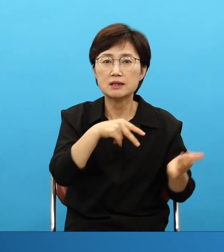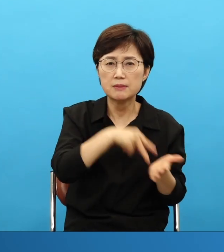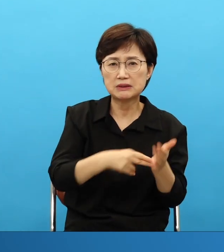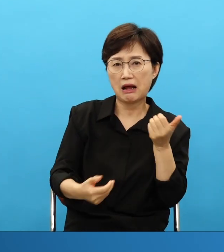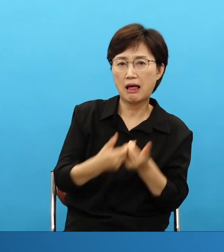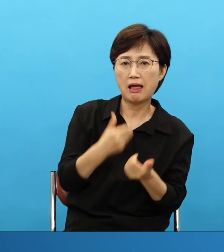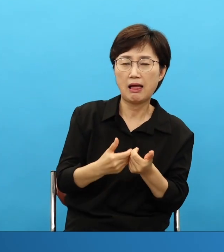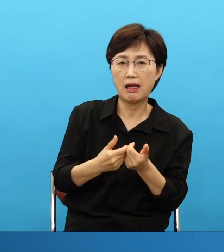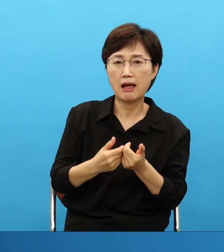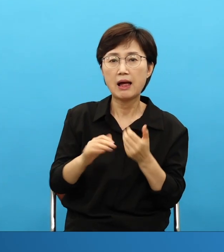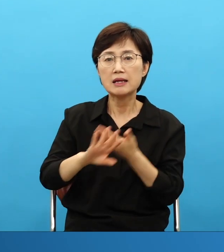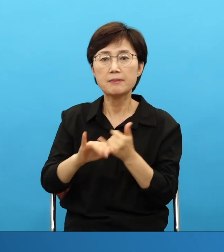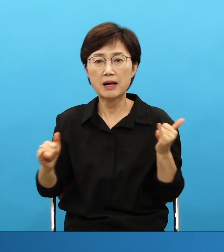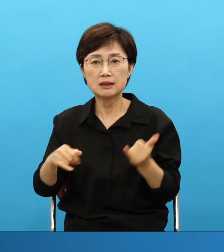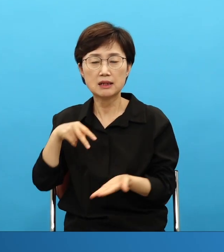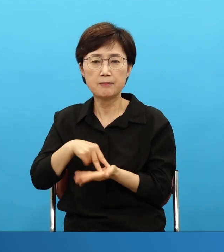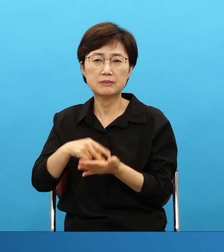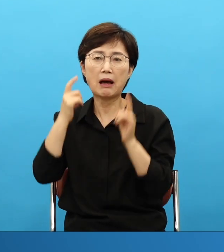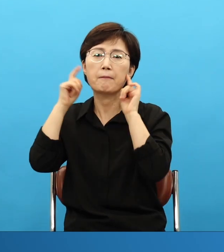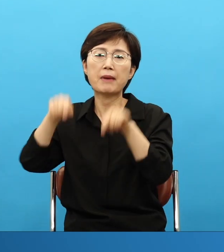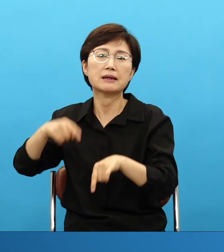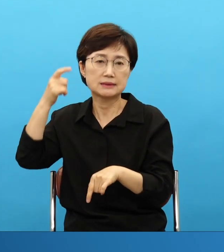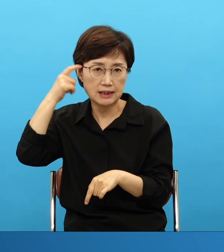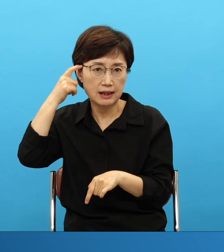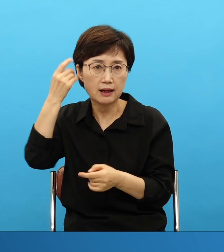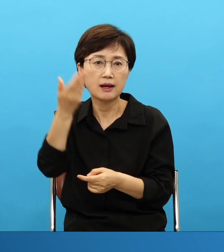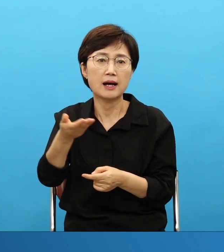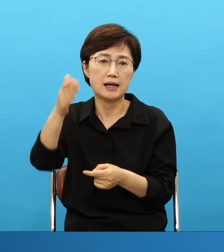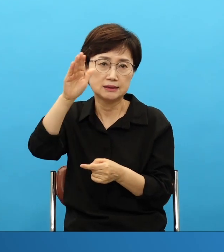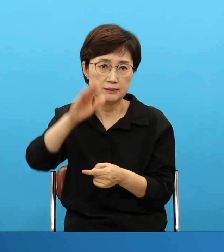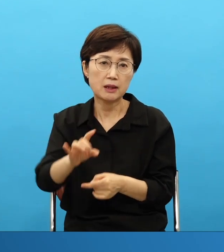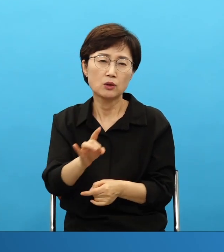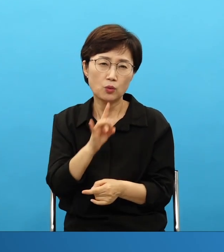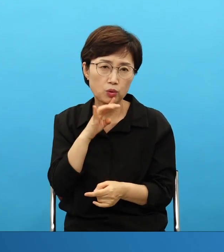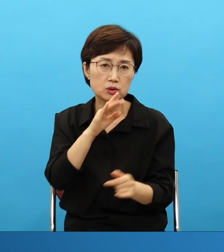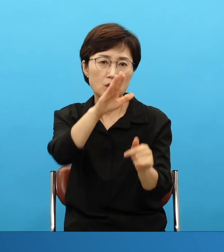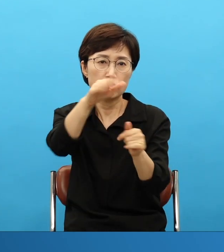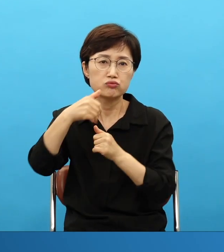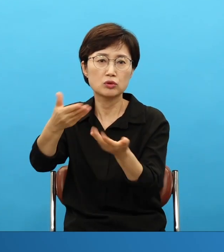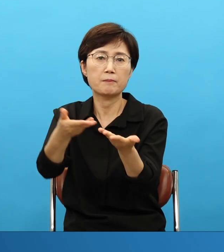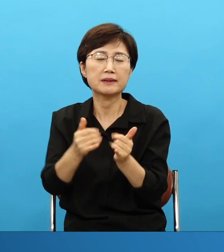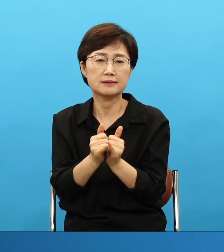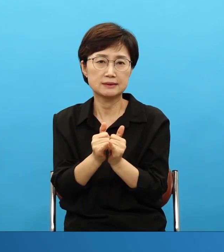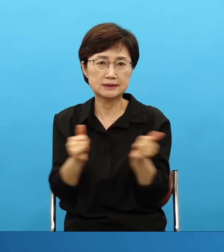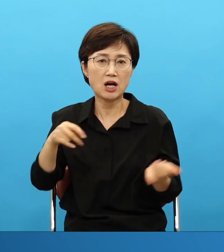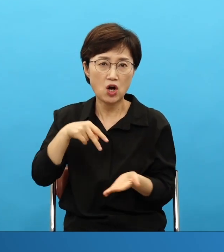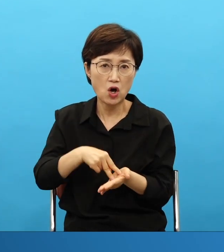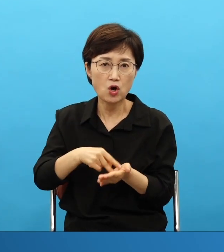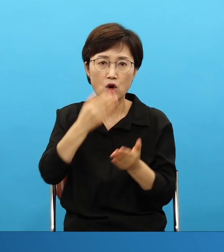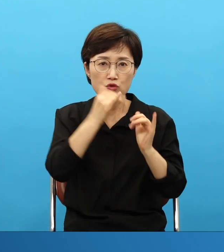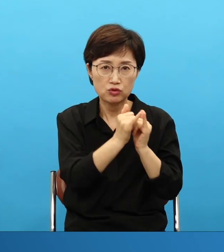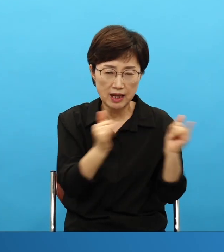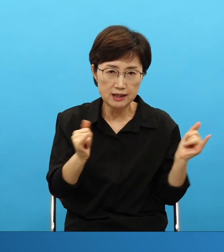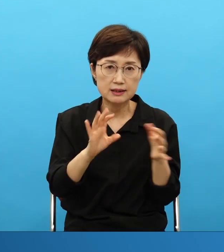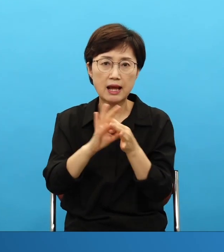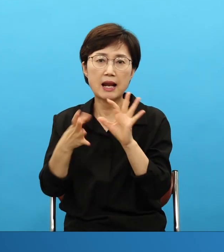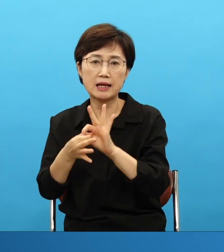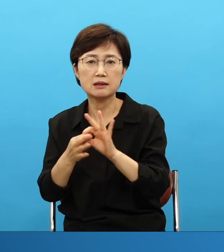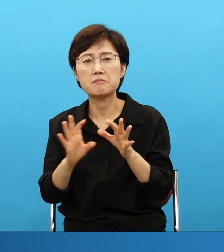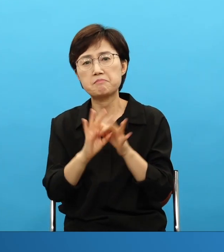유대인에게는리는 것이요 이방인에게는 미련한 것이로되 오직 부르심을 받은 자들에게는